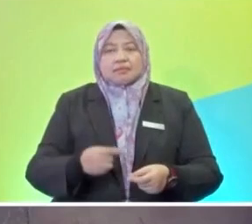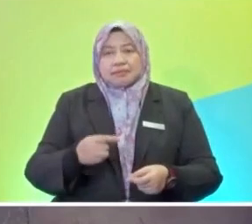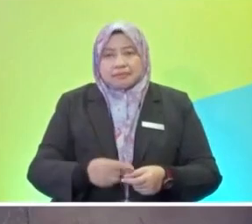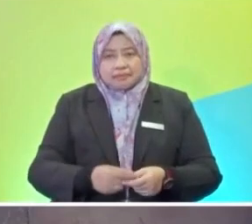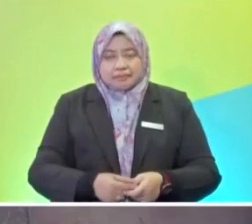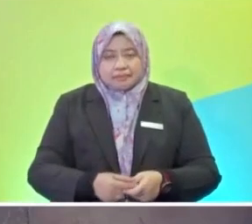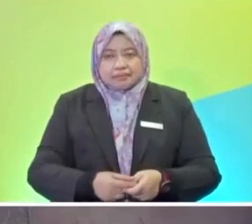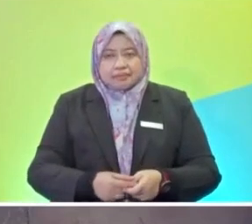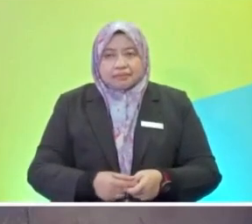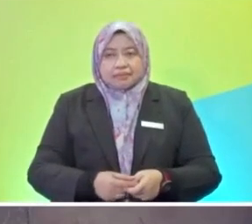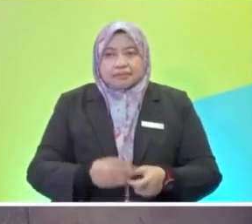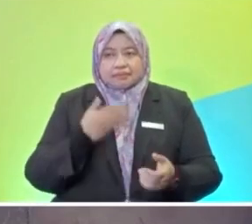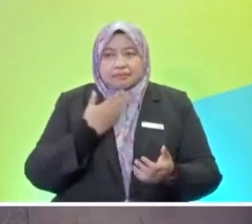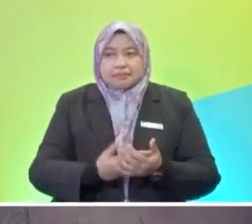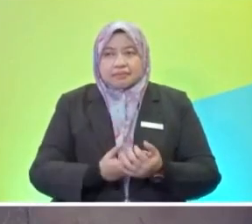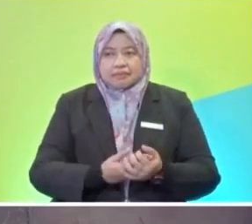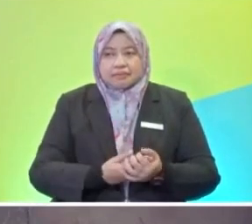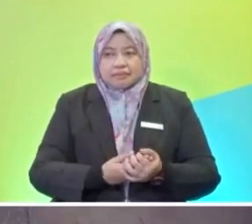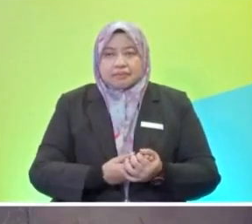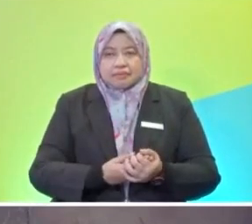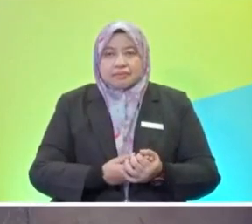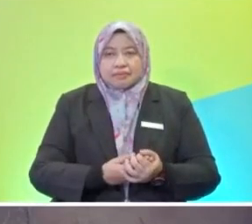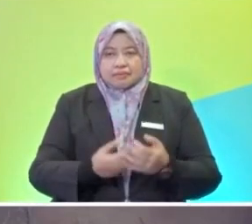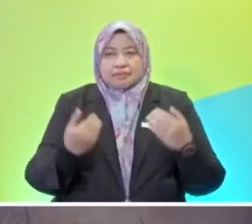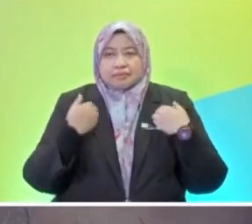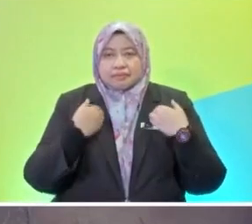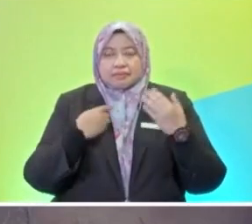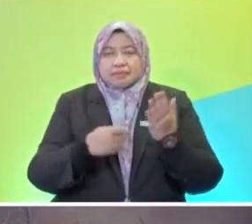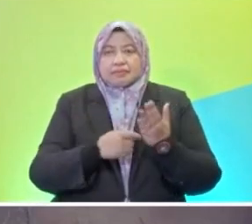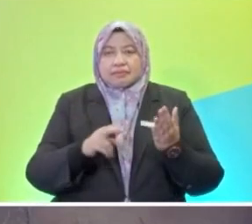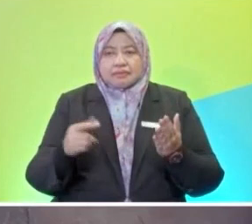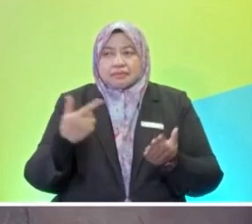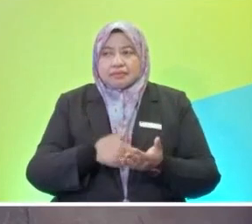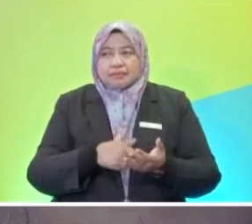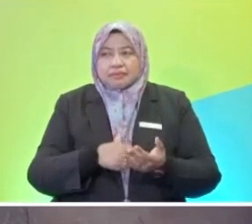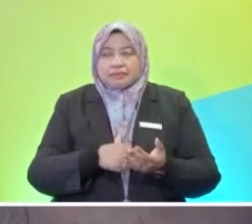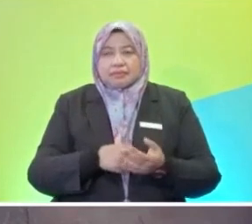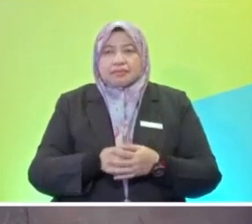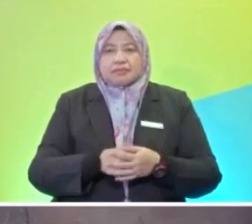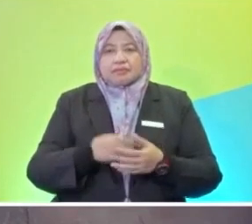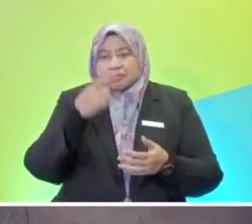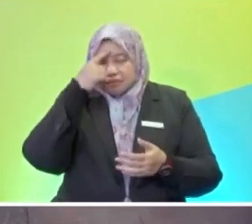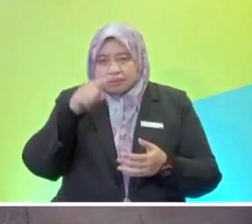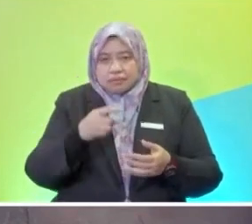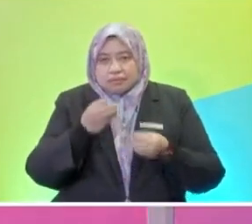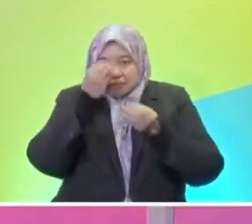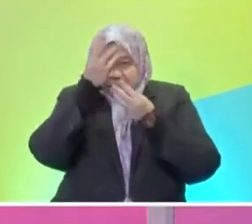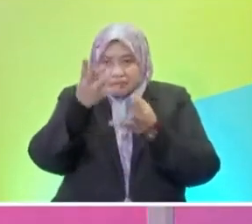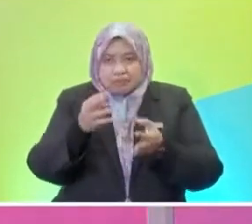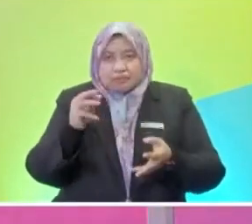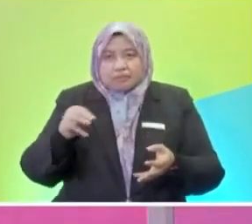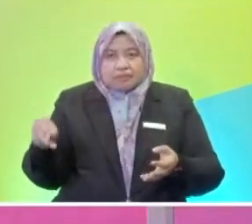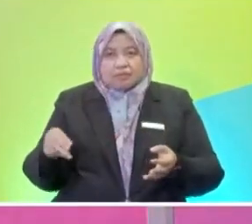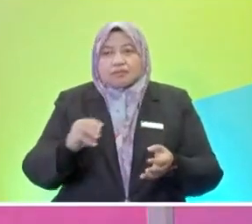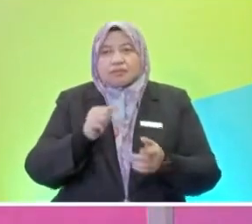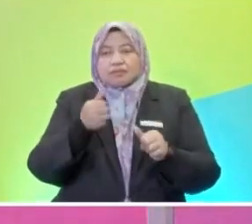ganjeran atau ada sedikit penambahan lagi Oke untuk buat kuman semua setiap bentuk